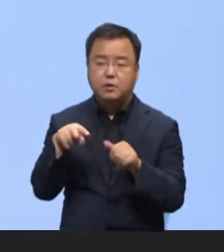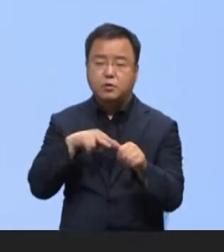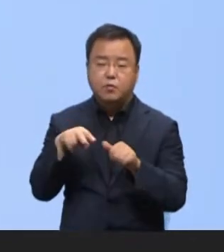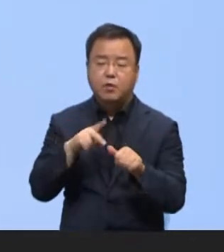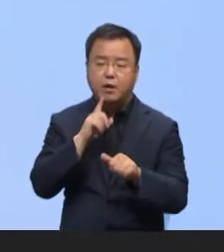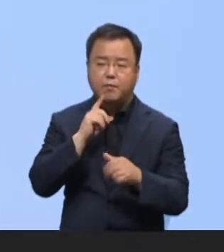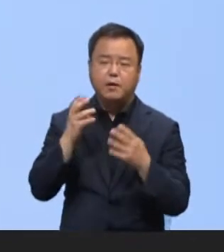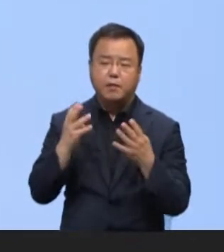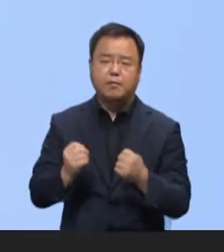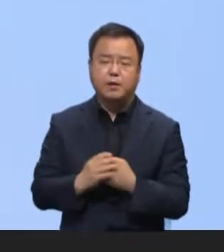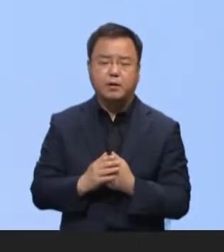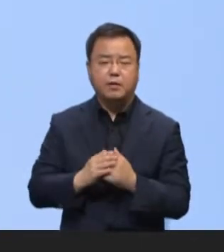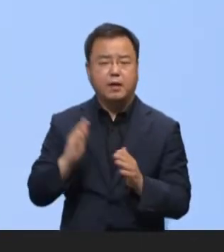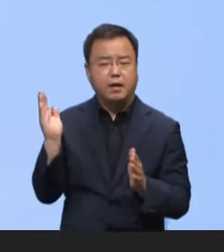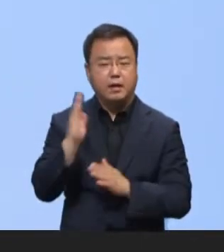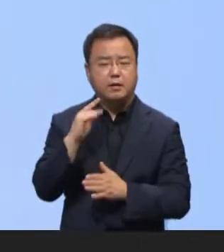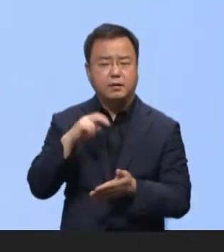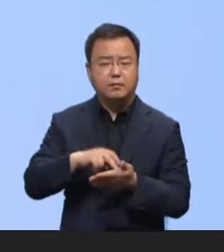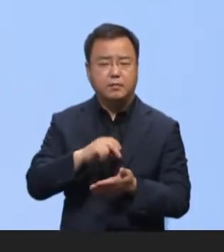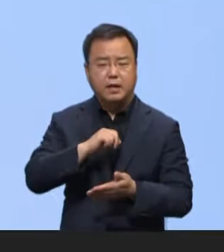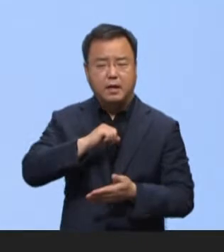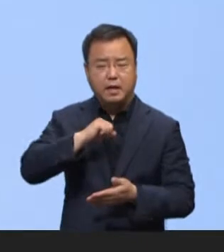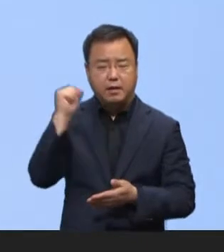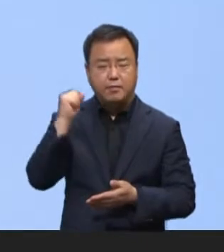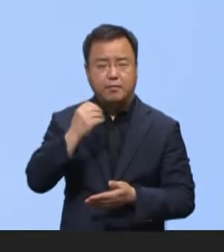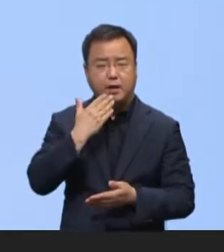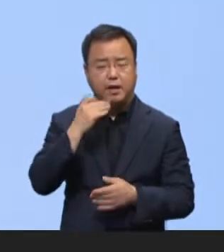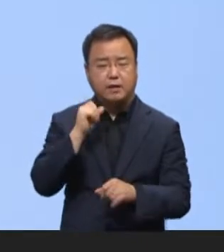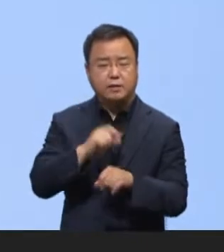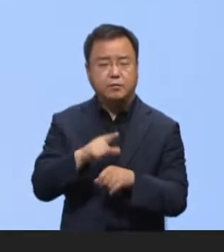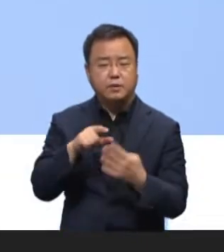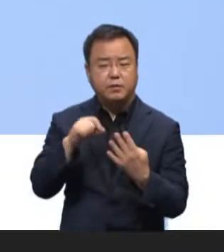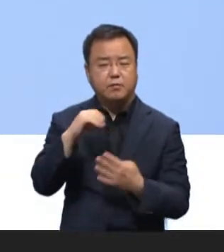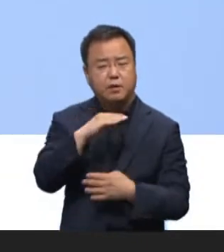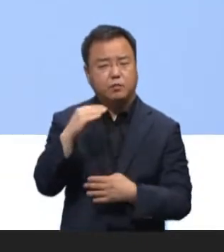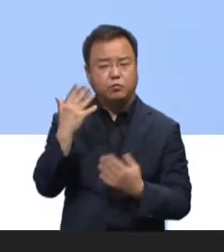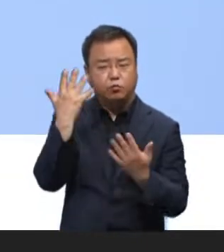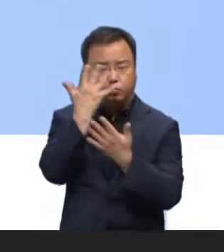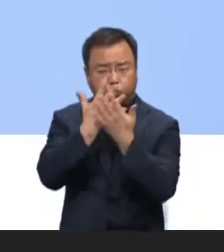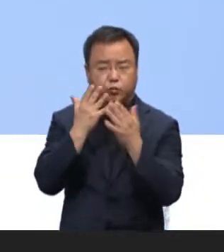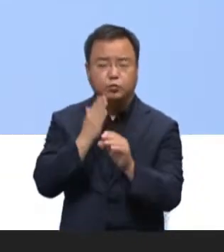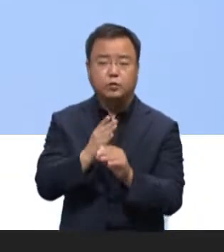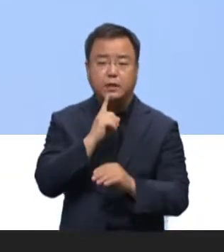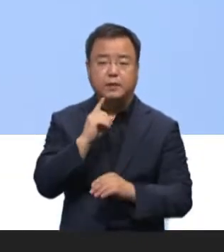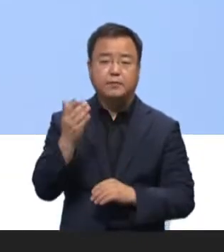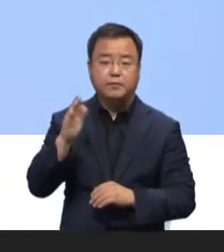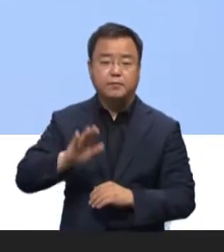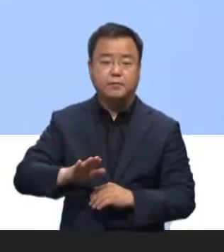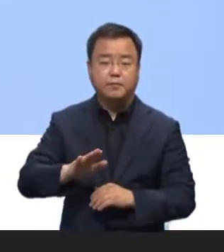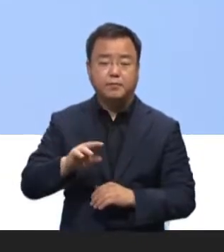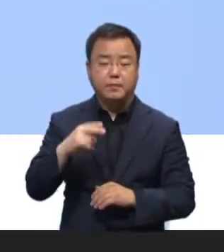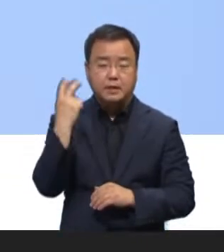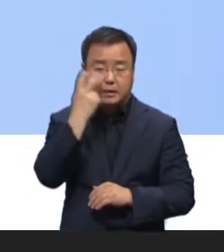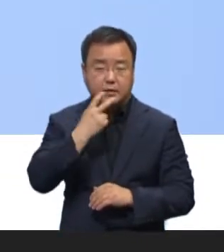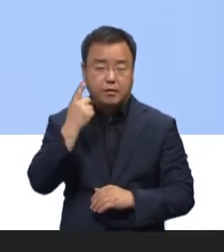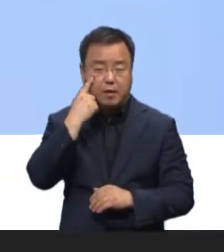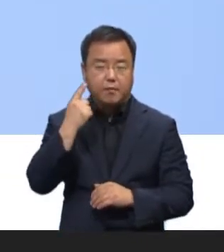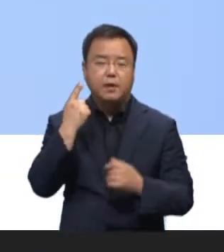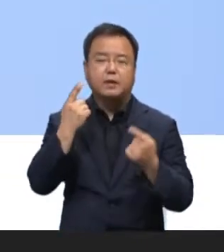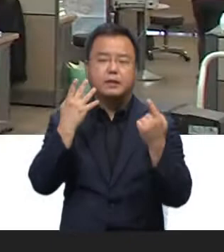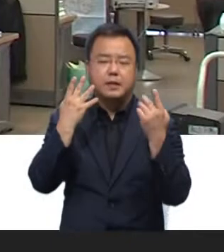수험생들 입장에서는 합격 가능성이 나이 선발 기준이 모호하다는 뜻인데요 하지만 취재 보면 대학 입학사정관 들은 대체로